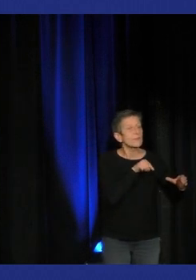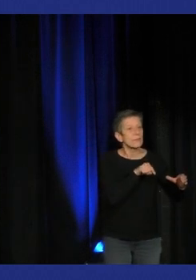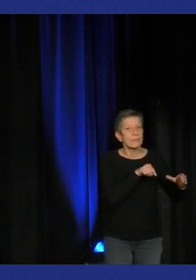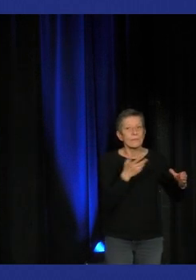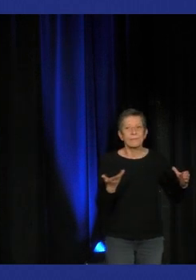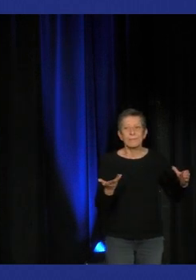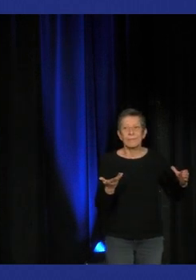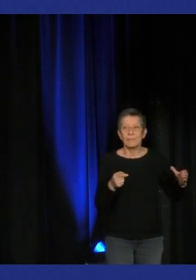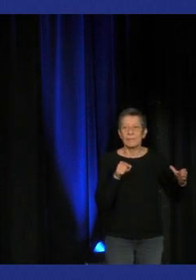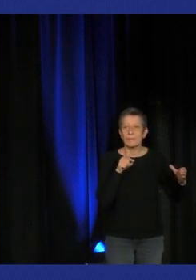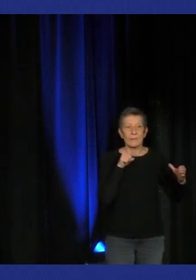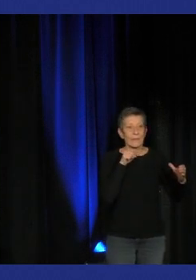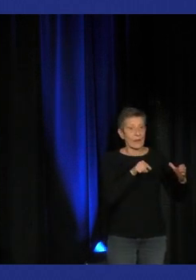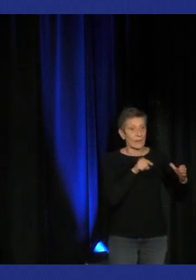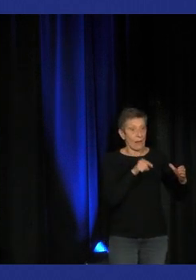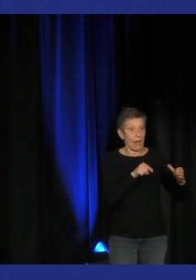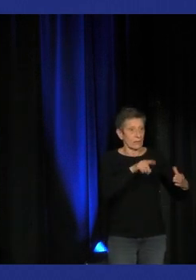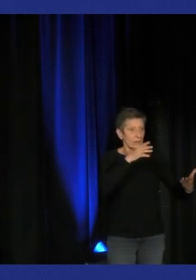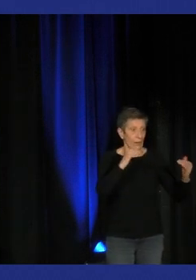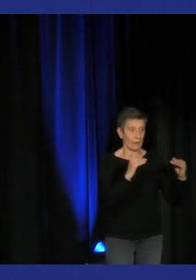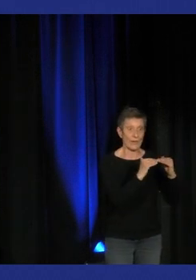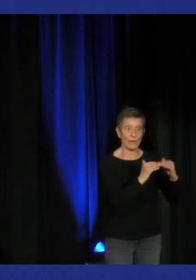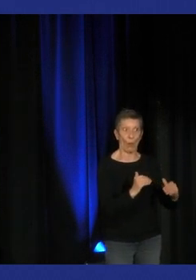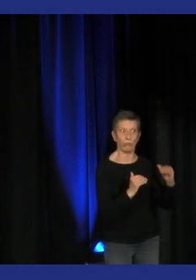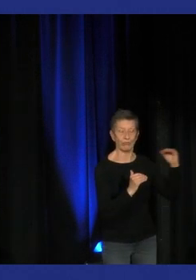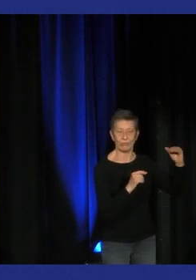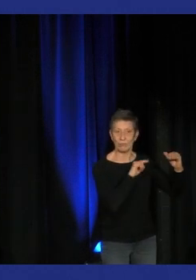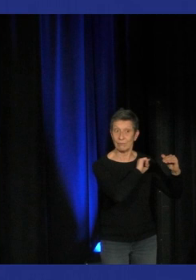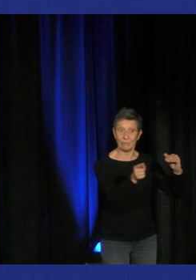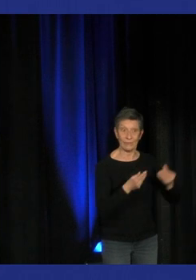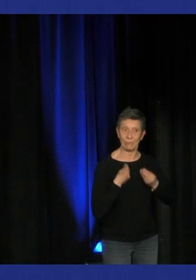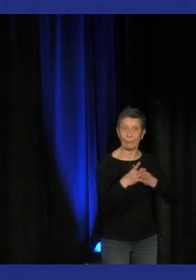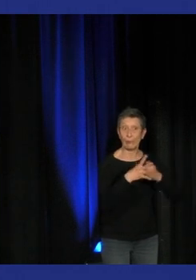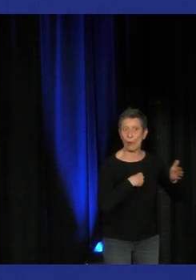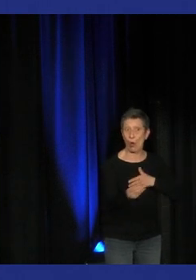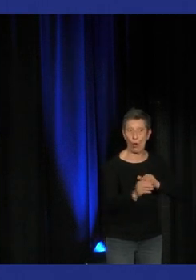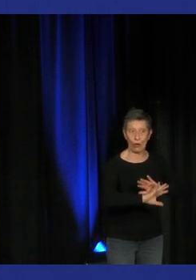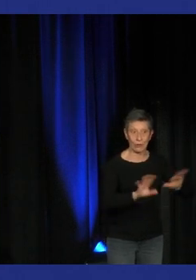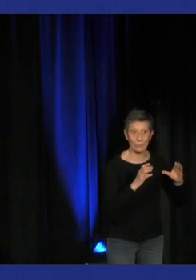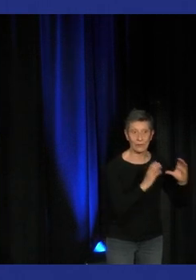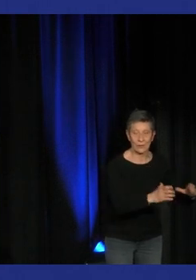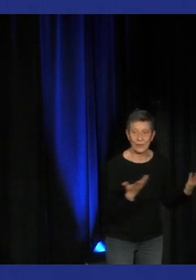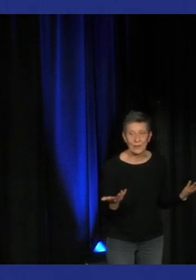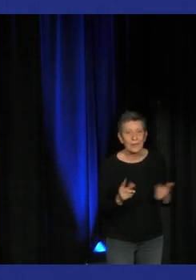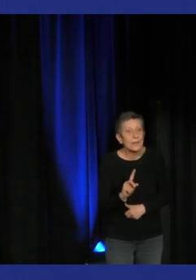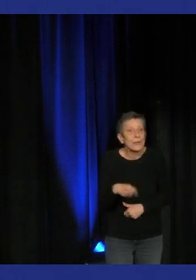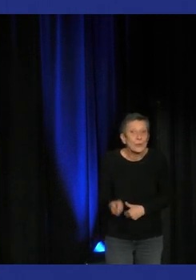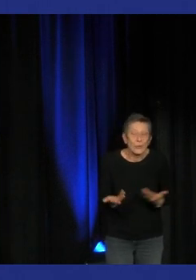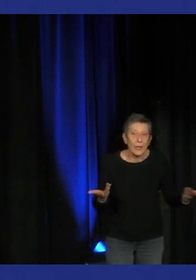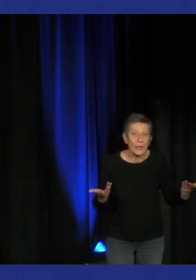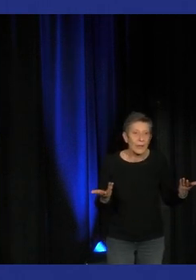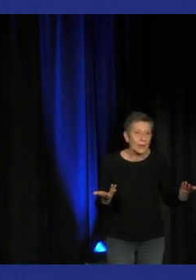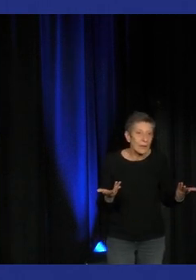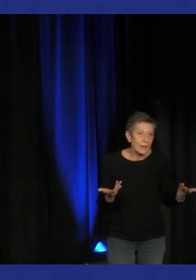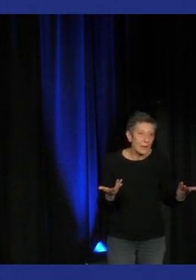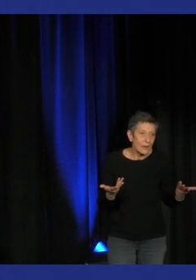qui serait le graal ultime à atteindre et le gage d'un bonheur absolu. Bon, après, on va vite se rendre compte que c'est